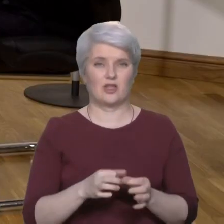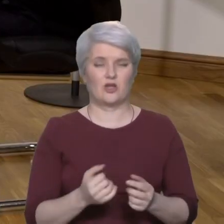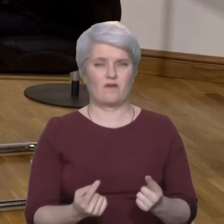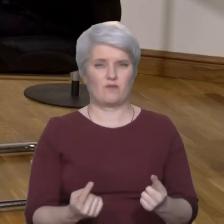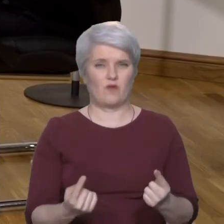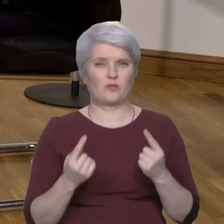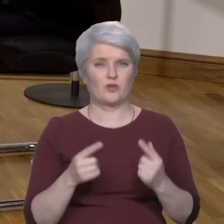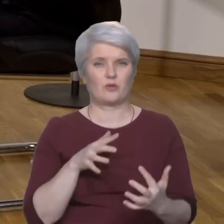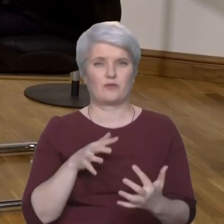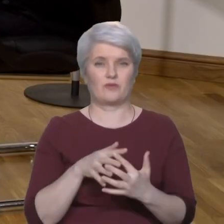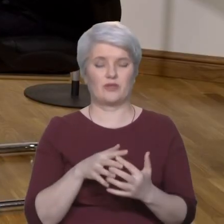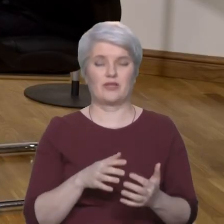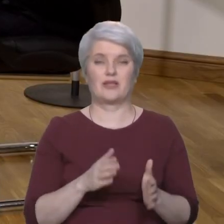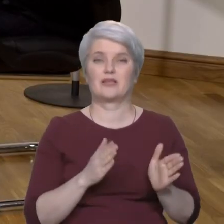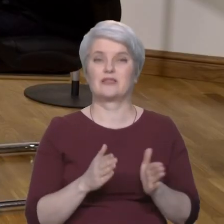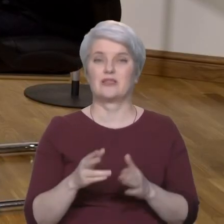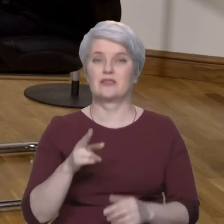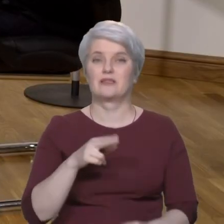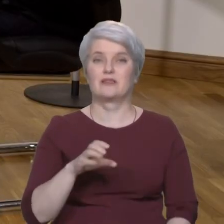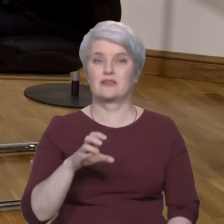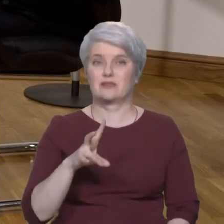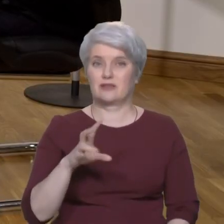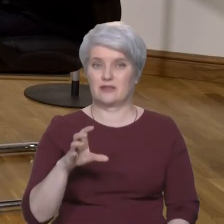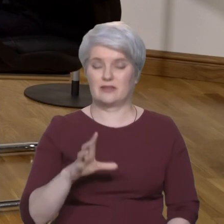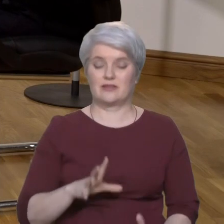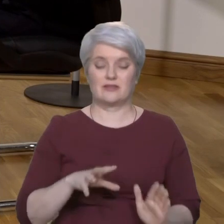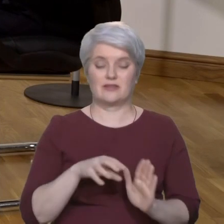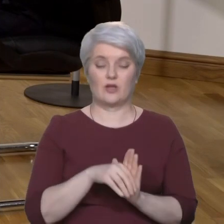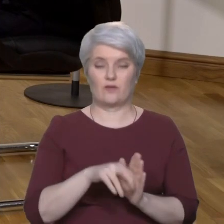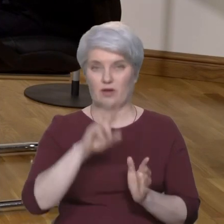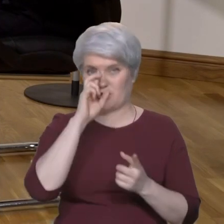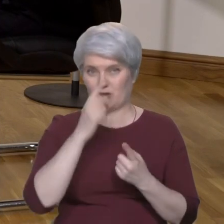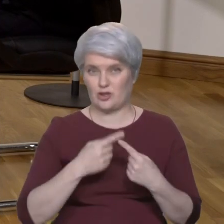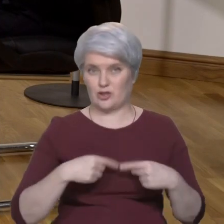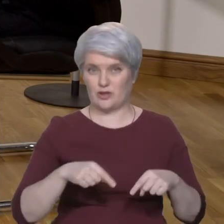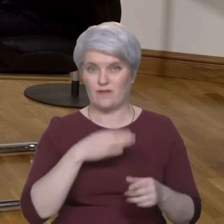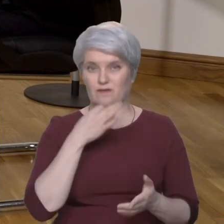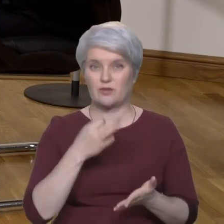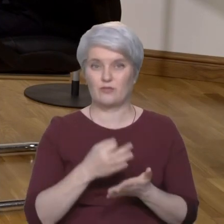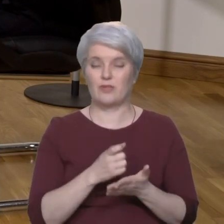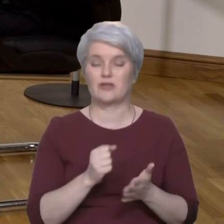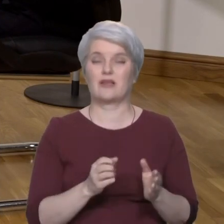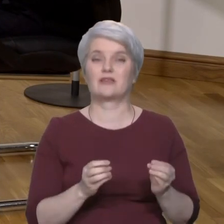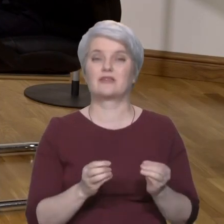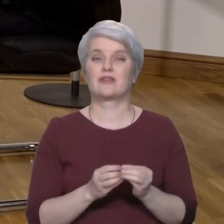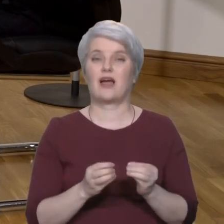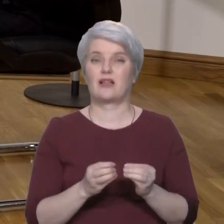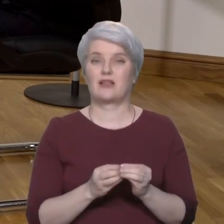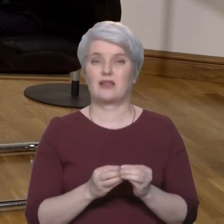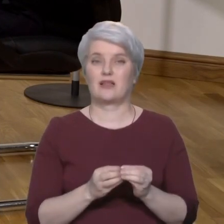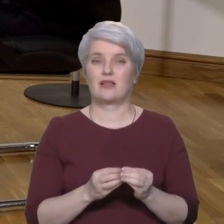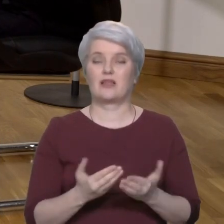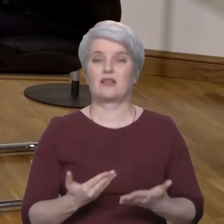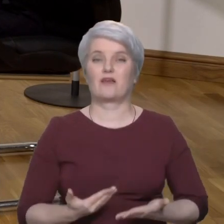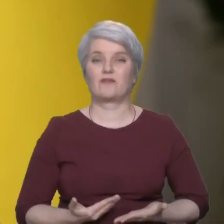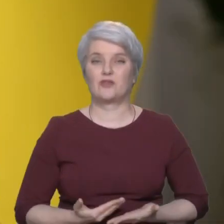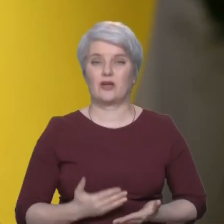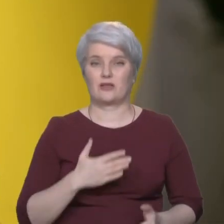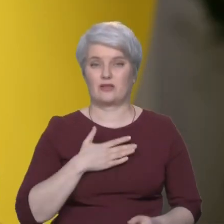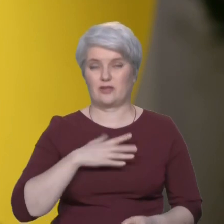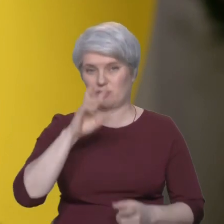вона одна із складових держави, яка відповідає за стале функціонування наших територій, за навчання населення, за питання цивільного